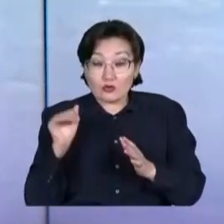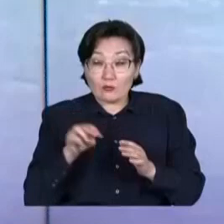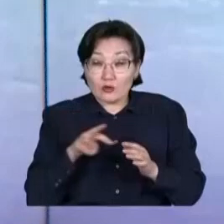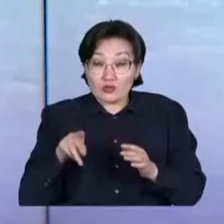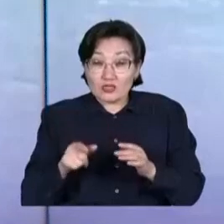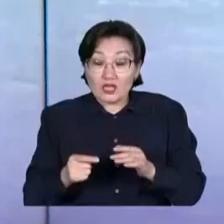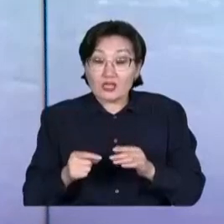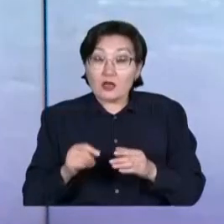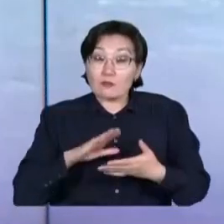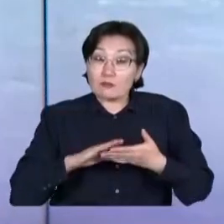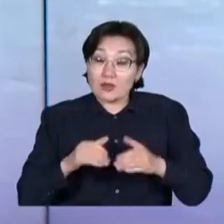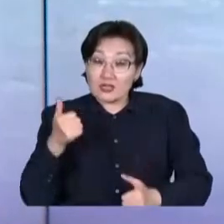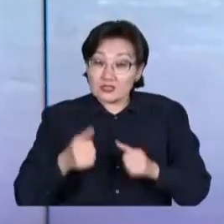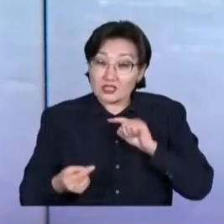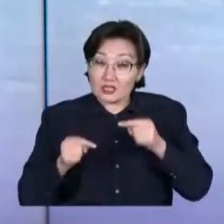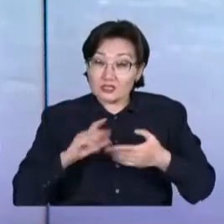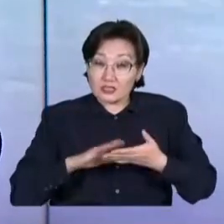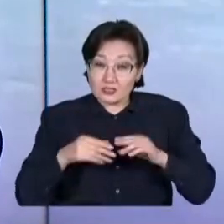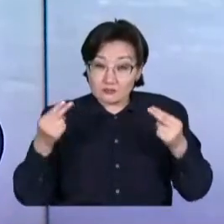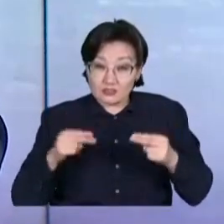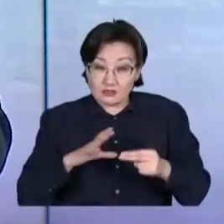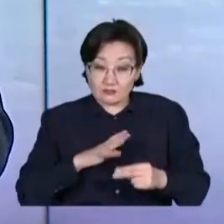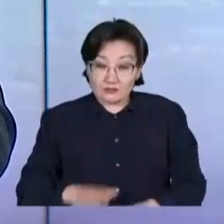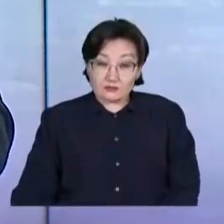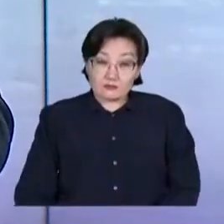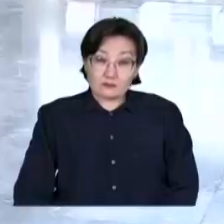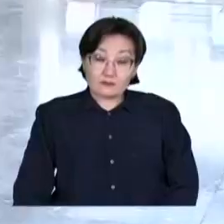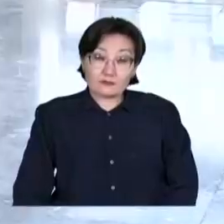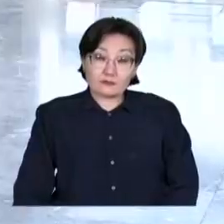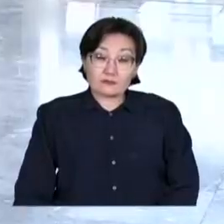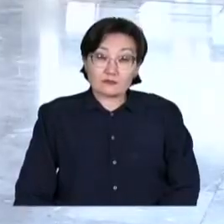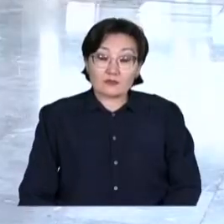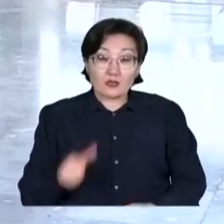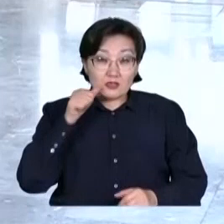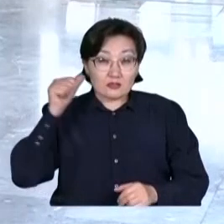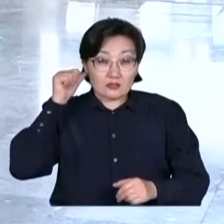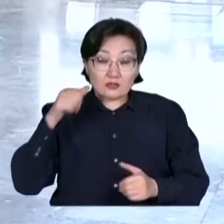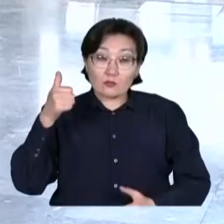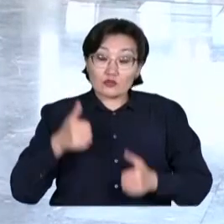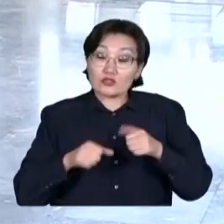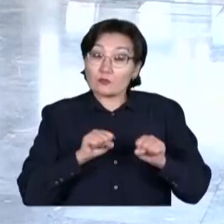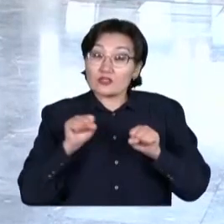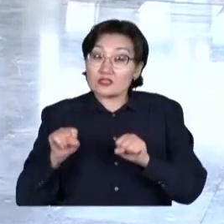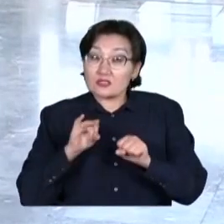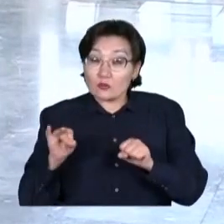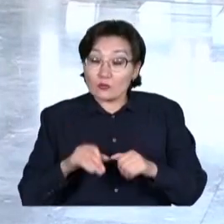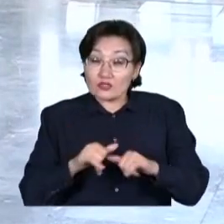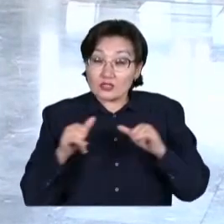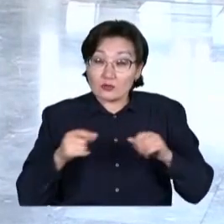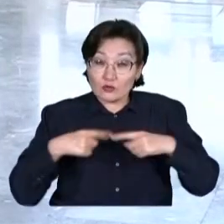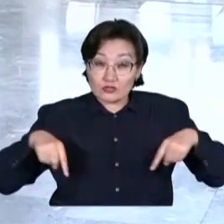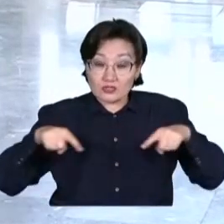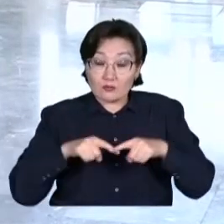келісім жасапты. Өмір Серікбекұлы толығырақ тарқатады. Өткен жылы бәсекелестікті қорғау және дамыту